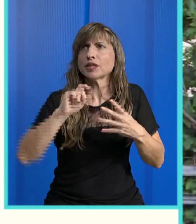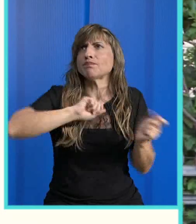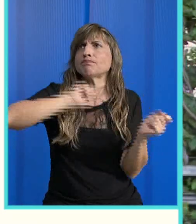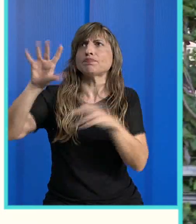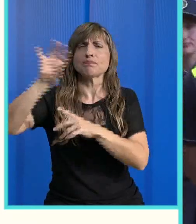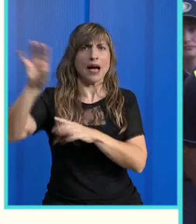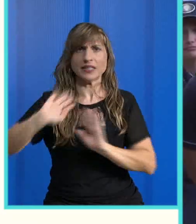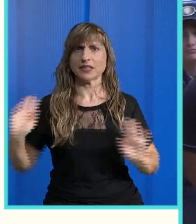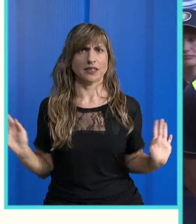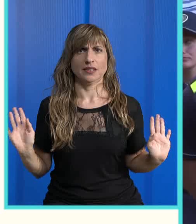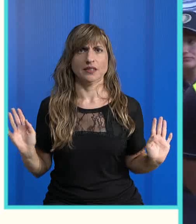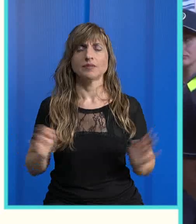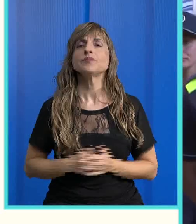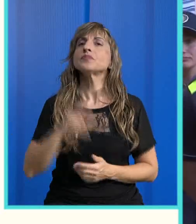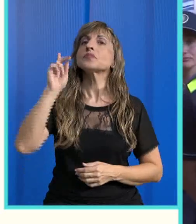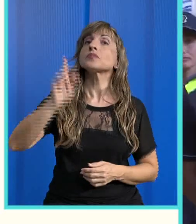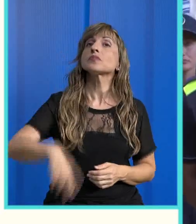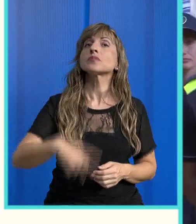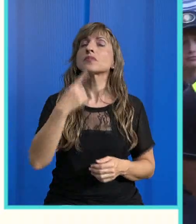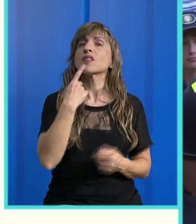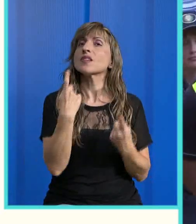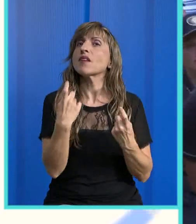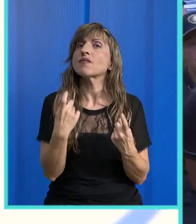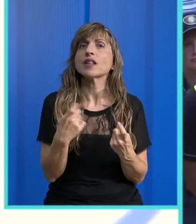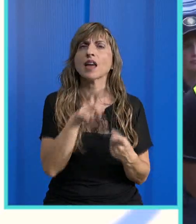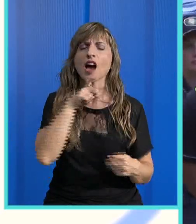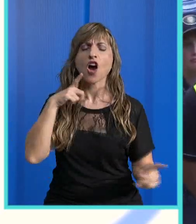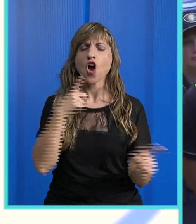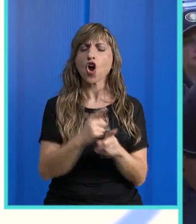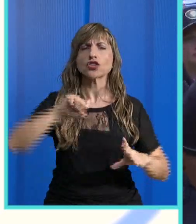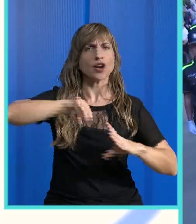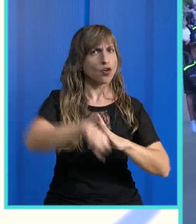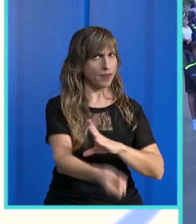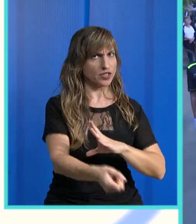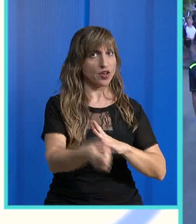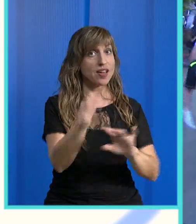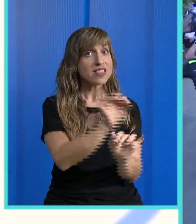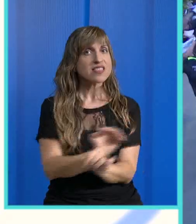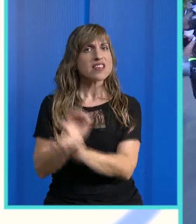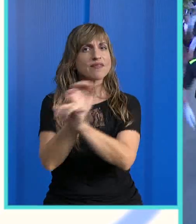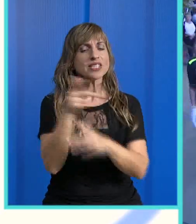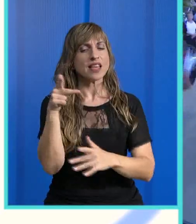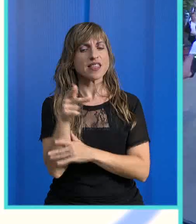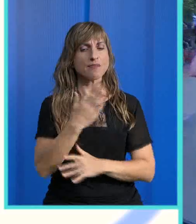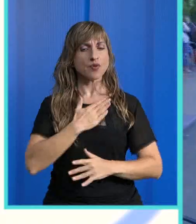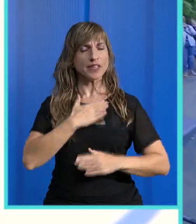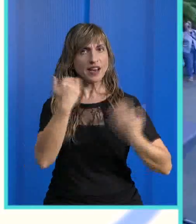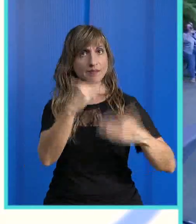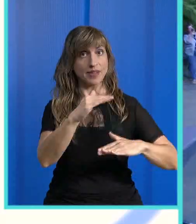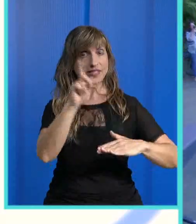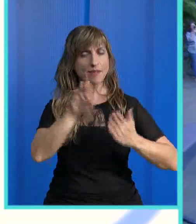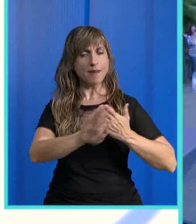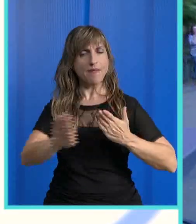su país. També ha apuntat que cal actuar contra l'ocupació i defensar el dret del propietari del pis i dels veïns.